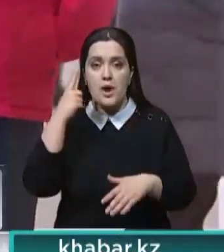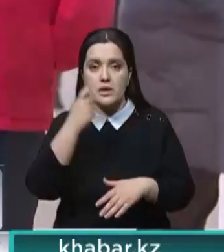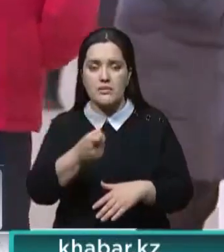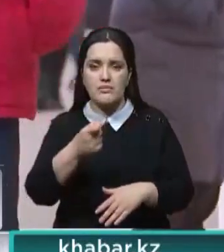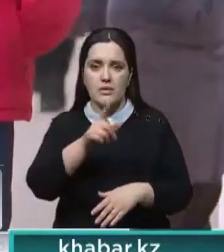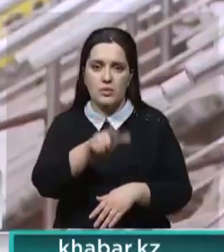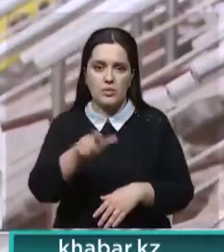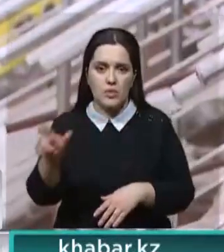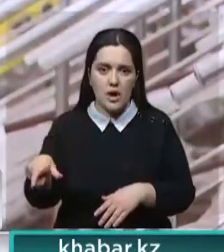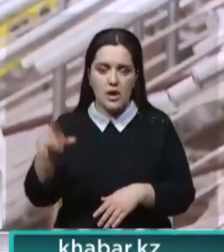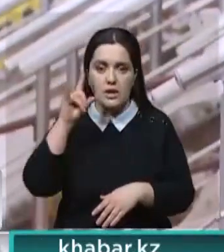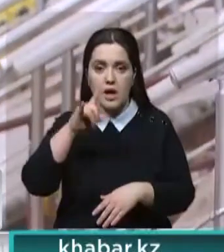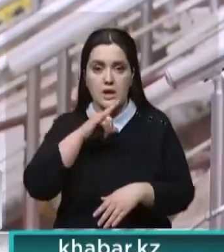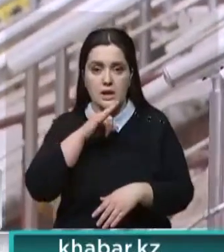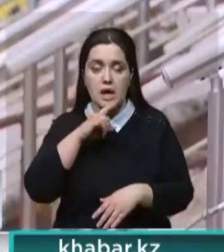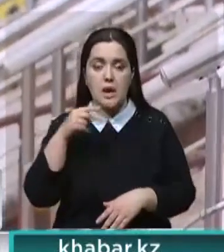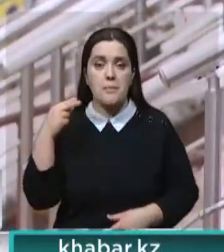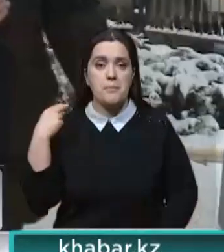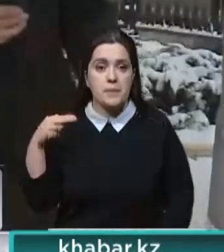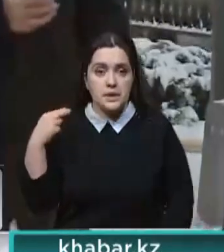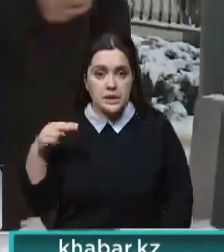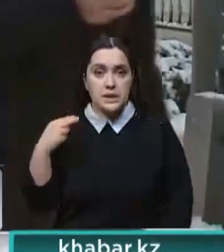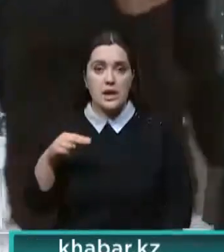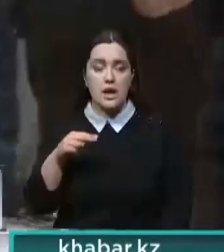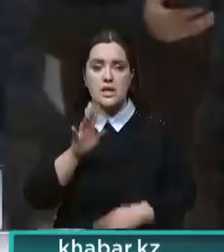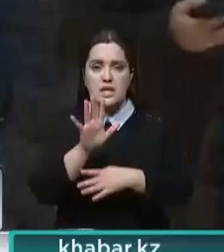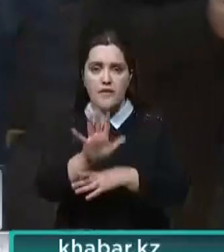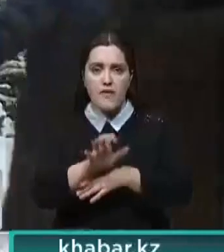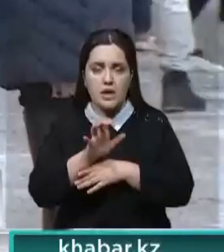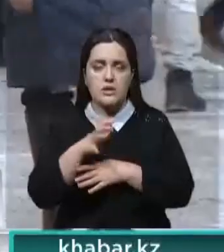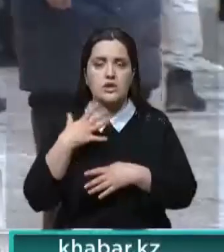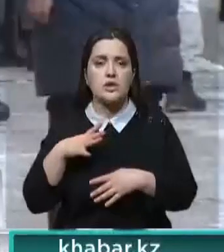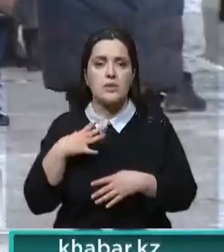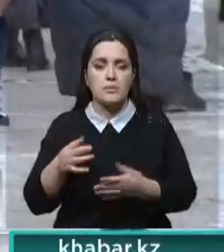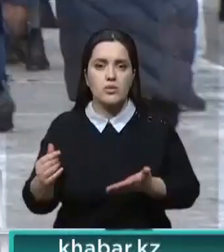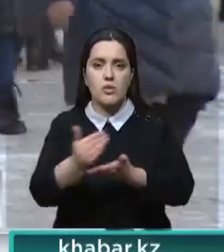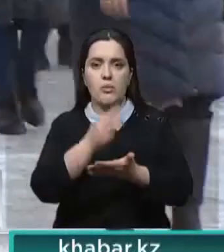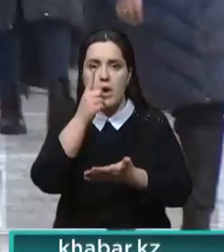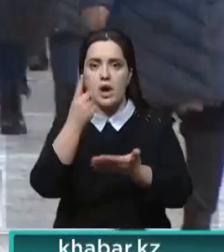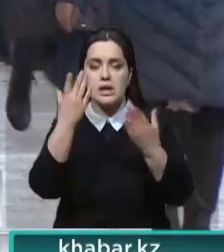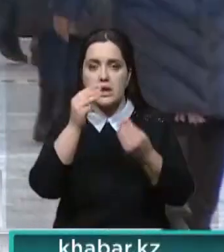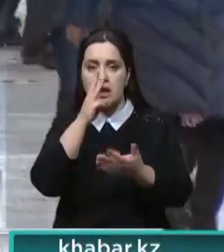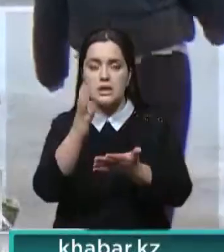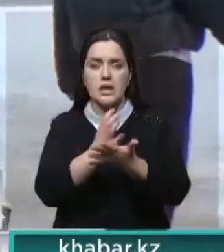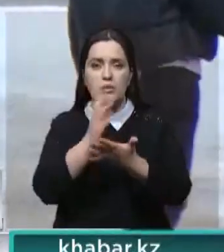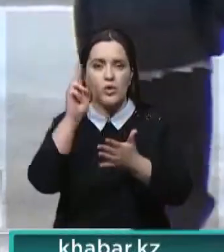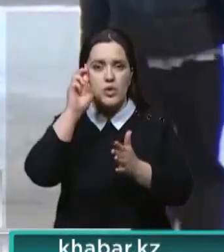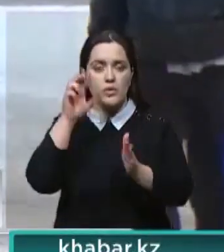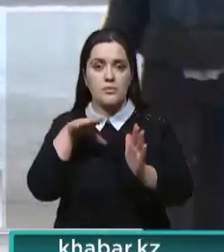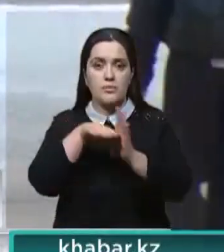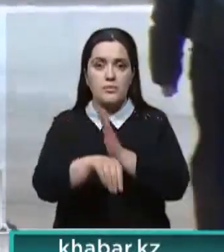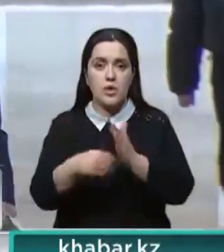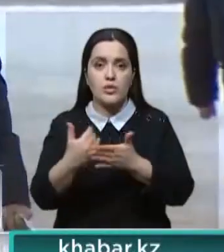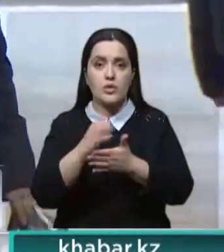поступило от рядовых казахстанцев. Вместе с тем, президент Токаев раскритиковал сбор однодневных зарплат с бюджетников в